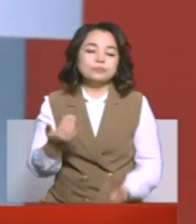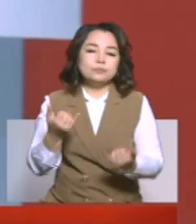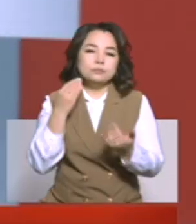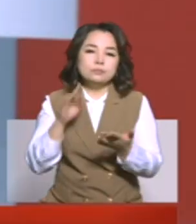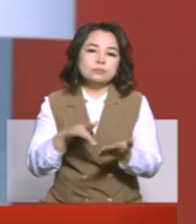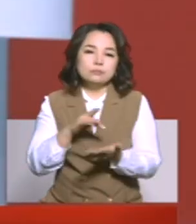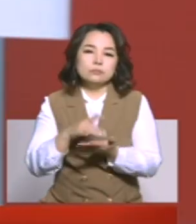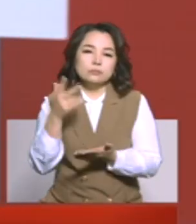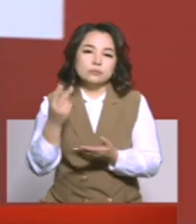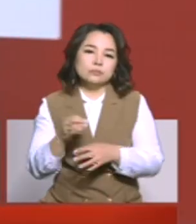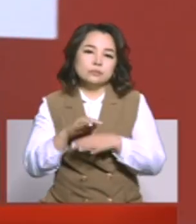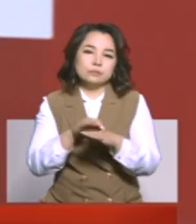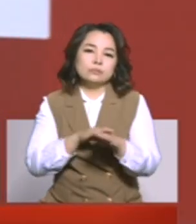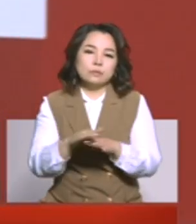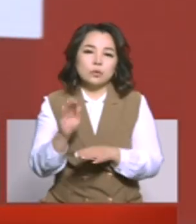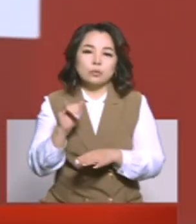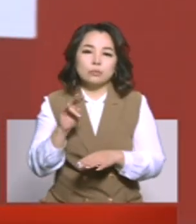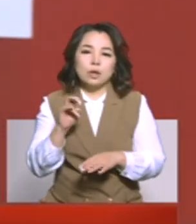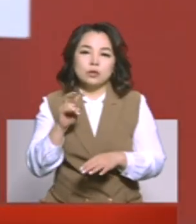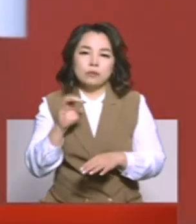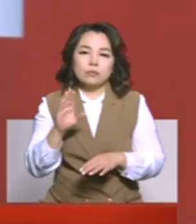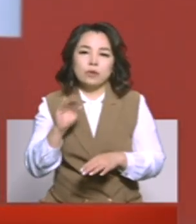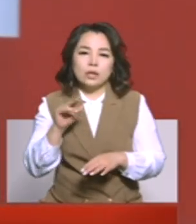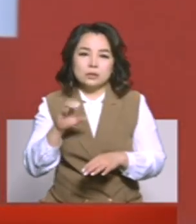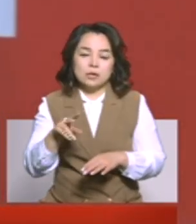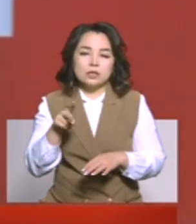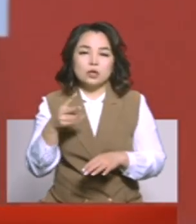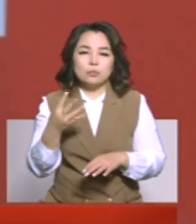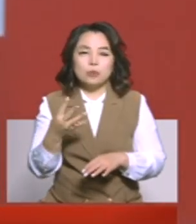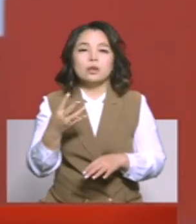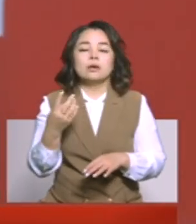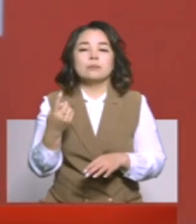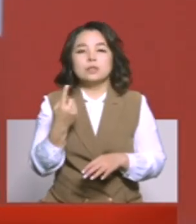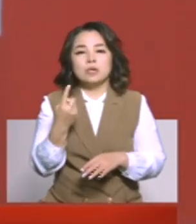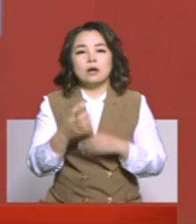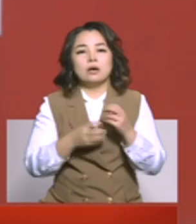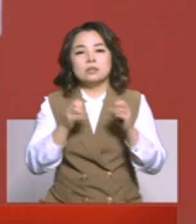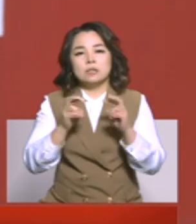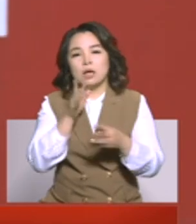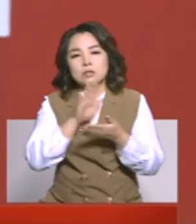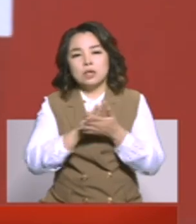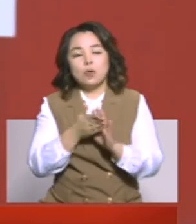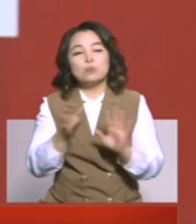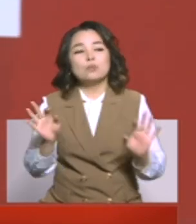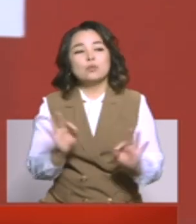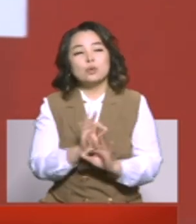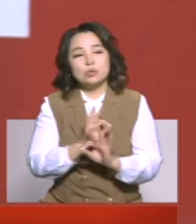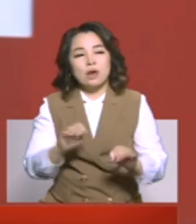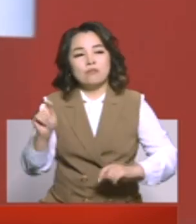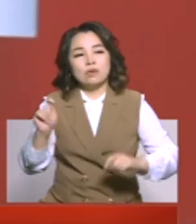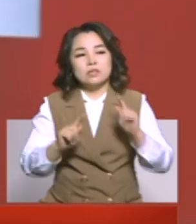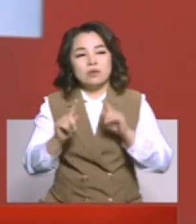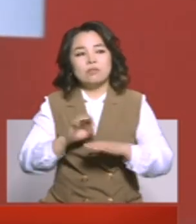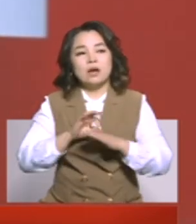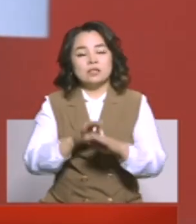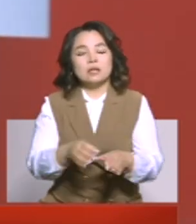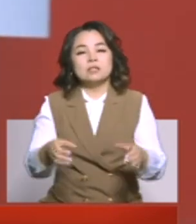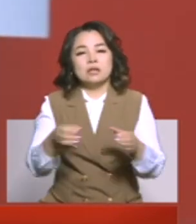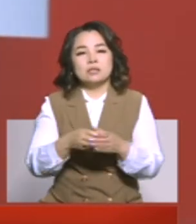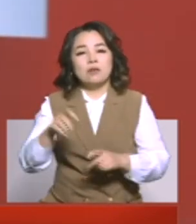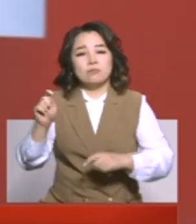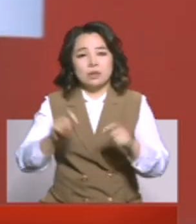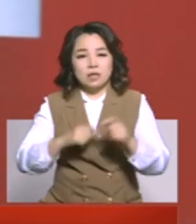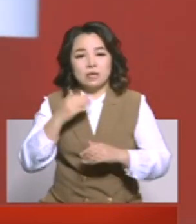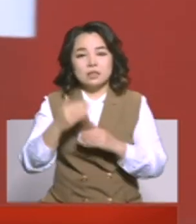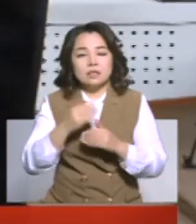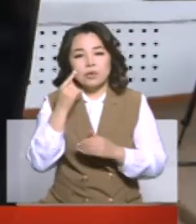Алматыда үш күнге жалғасқан Жұбанов Вест 2024 бірінші халықаралық заманауи музыка фестивалі өз мәресіне жетті. Фестиваль